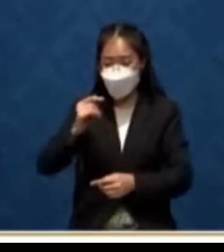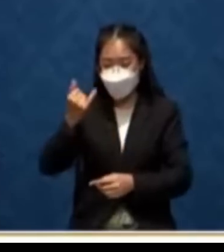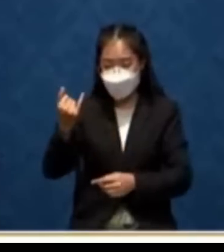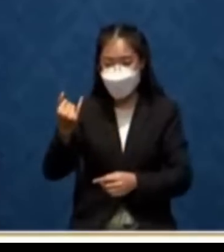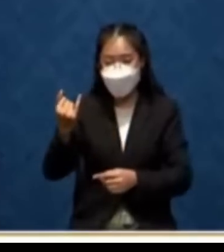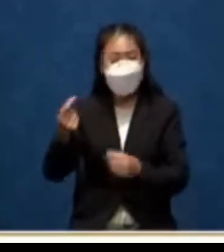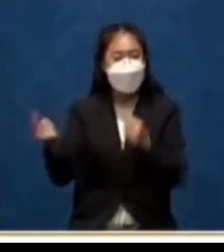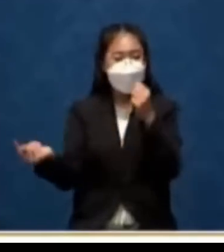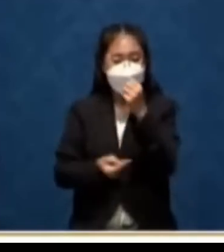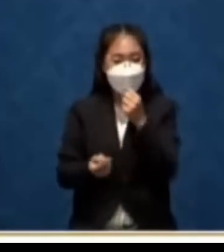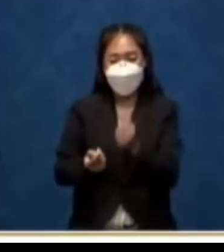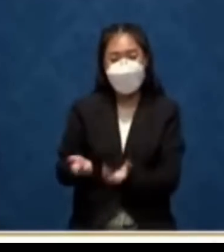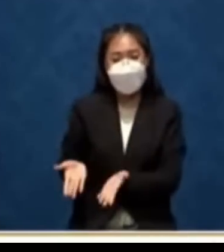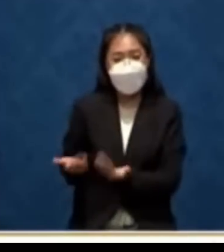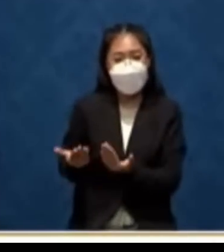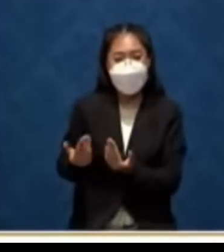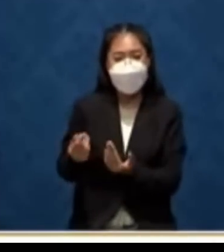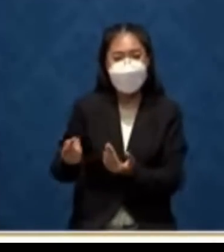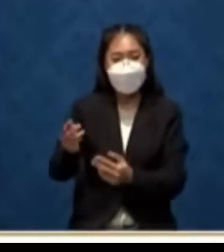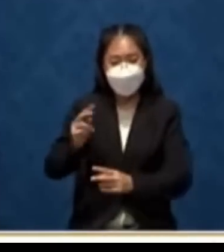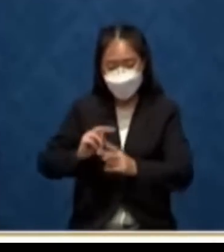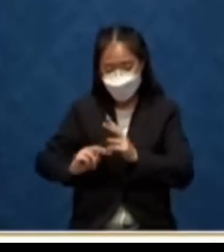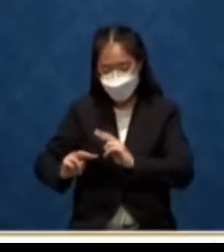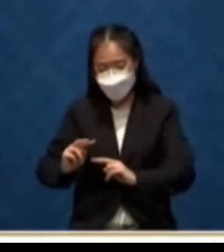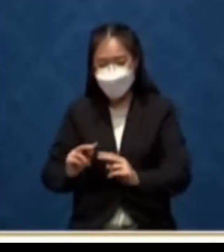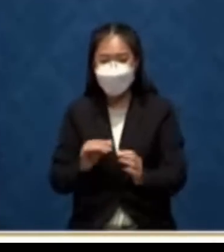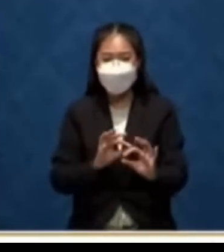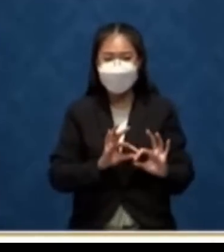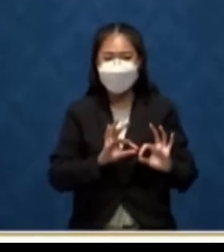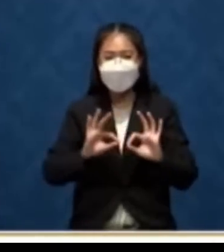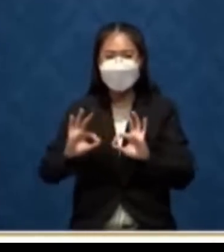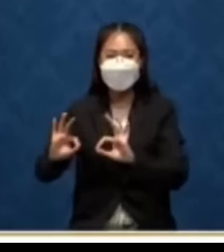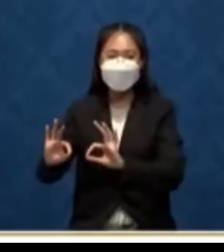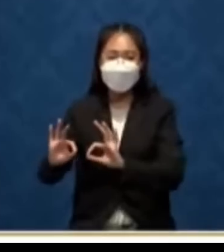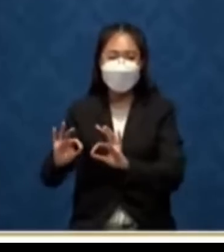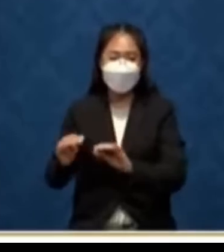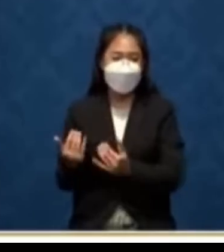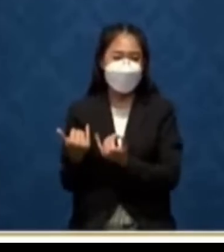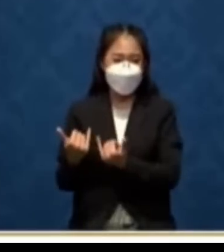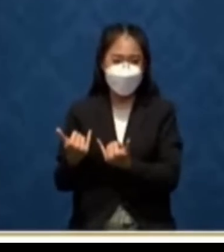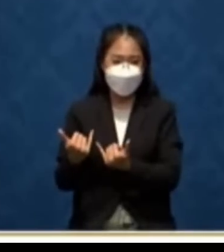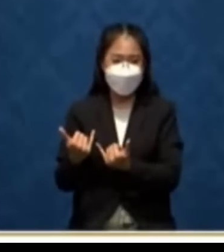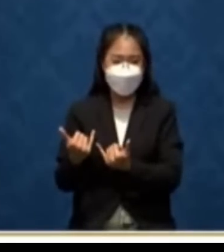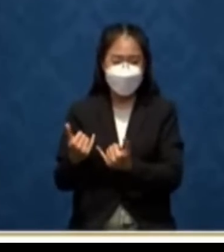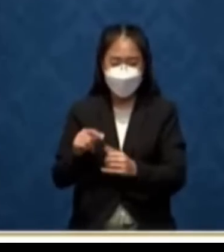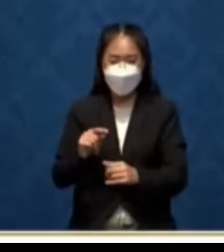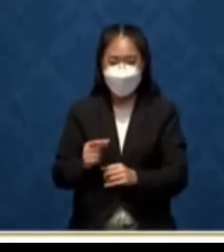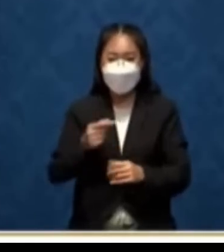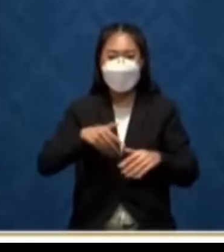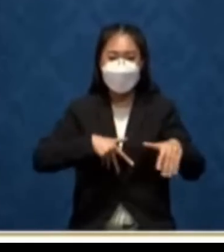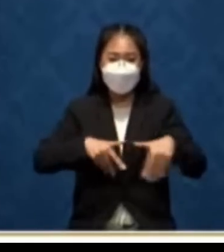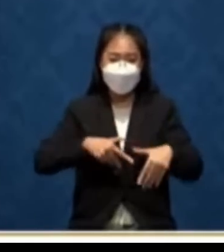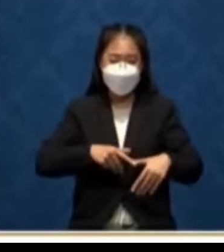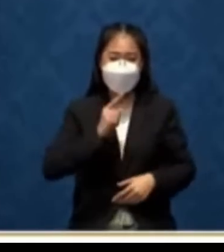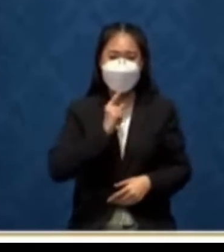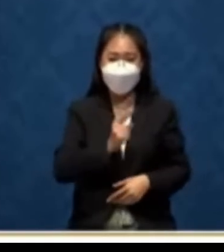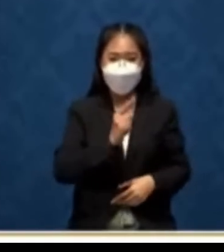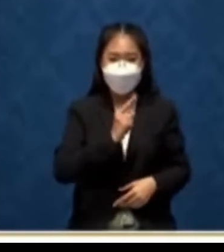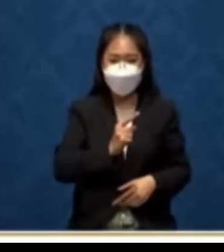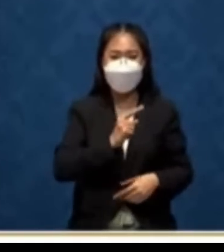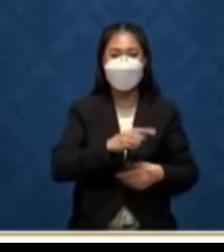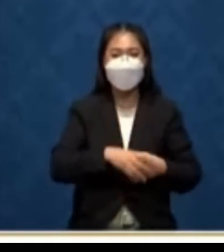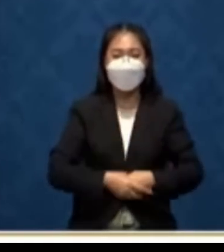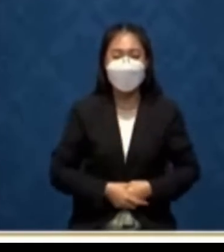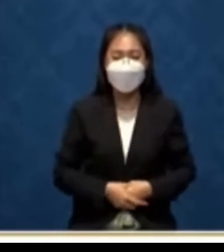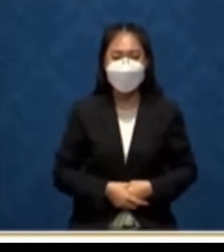ประคับประคองให้คืบหน้ามาถึงจุดนี้ได้มันคือการขับเคลื่อนด้วยการด่าของประชาชนล้วนๆครับ